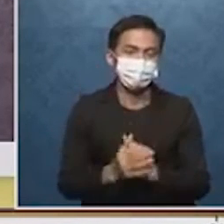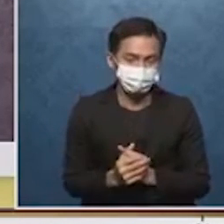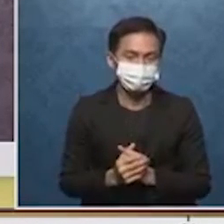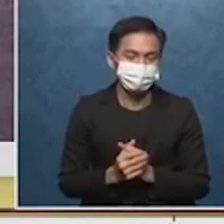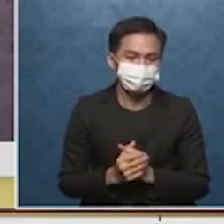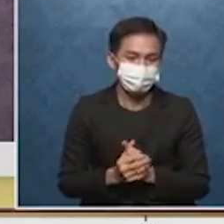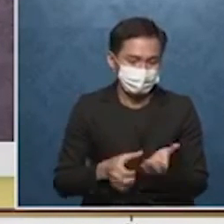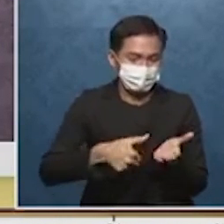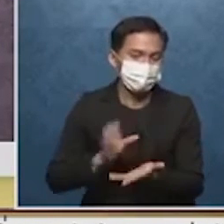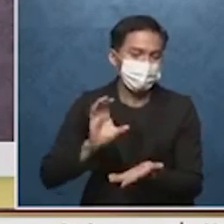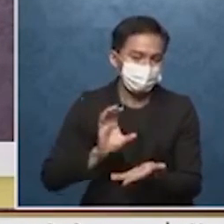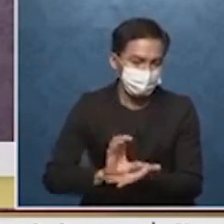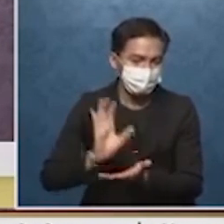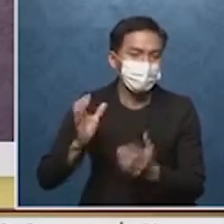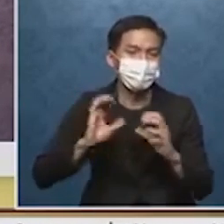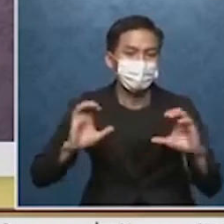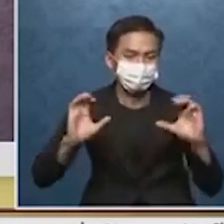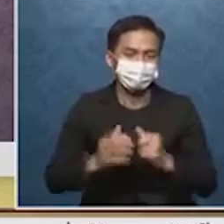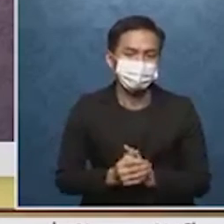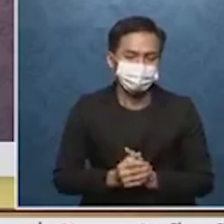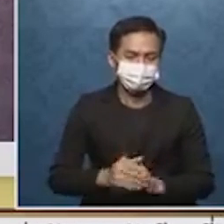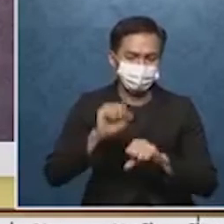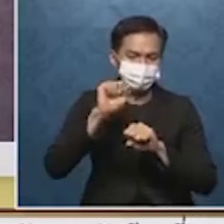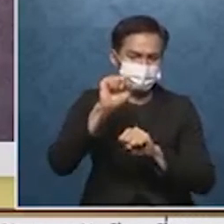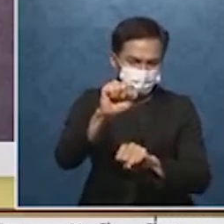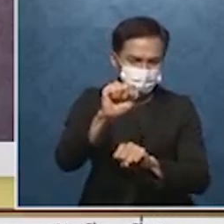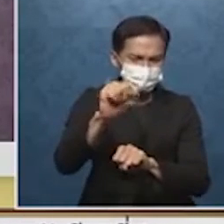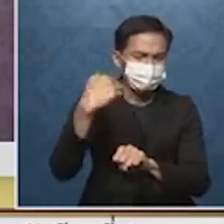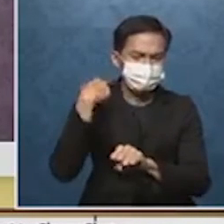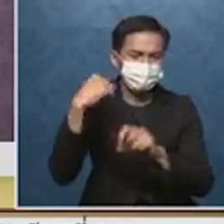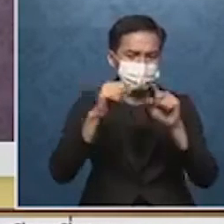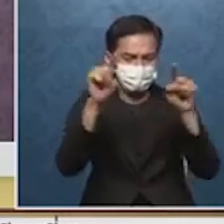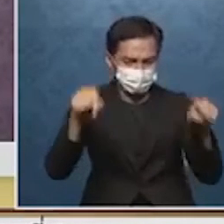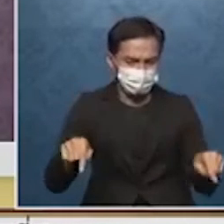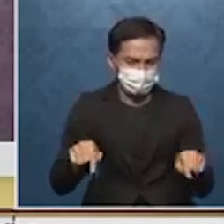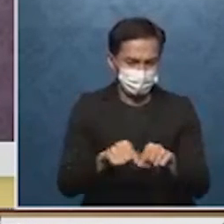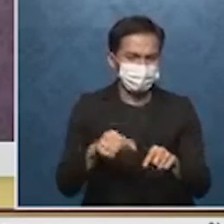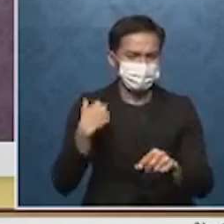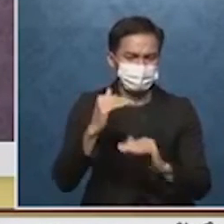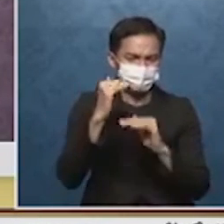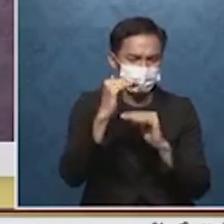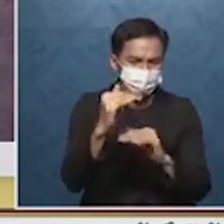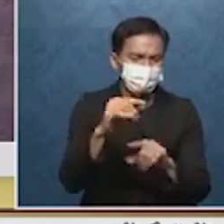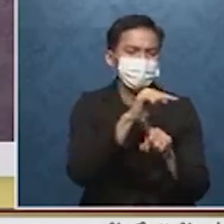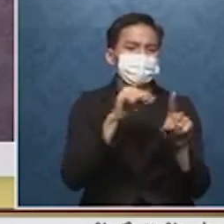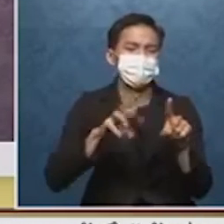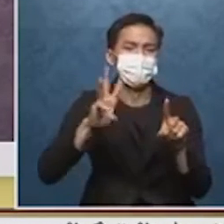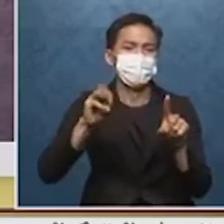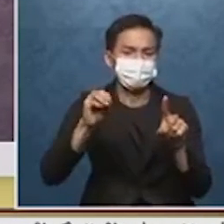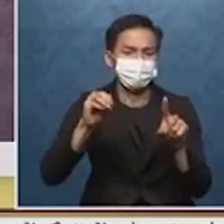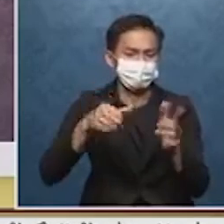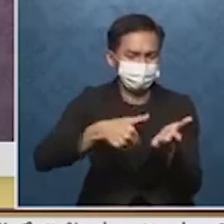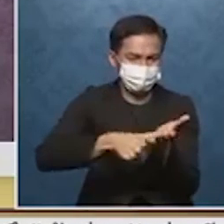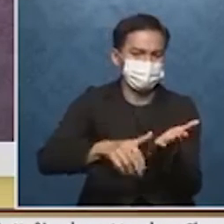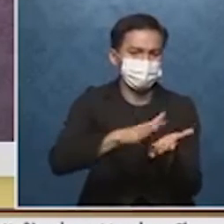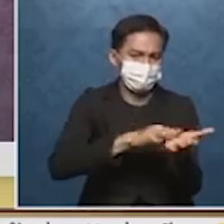ต้องไม่เกินร้อยละ60ท่านประกาศกรอบไว้ครับว่าไม่เกินร้อยละ60ของ GDP หนี้สาธารณะ